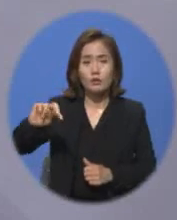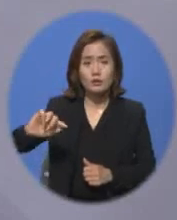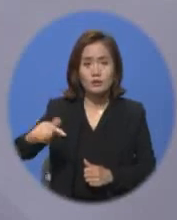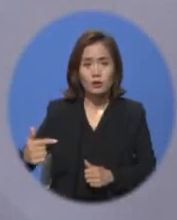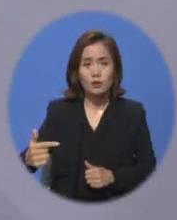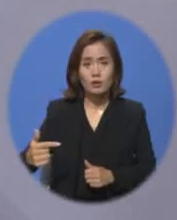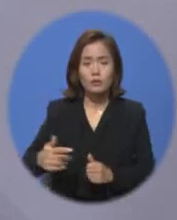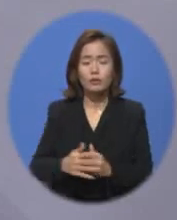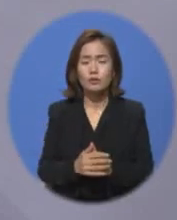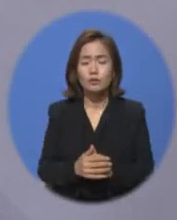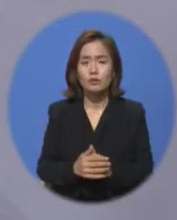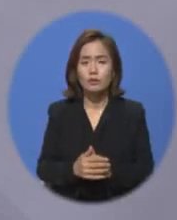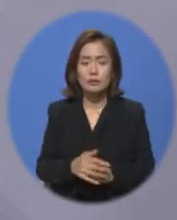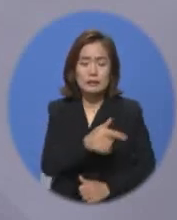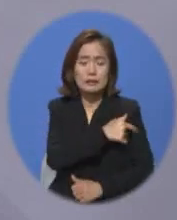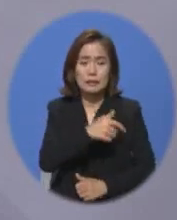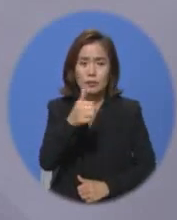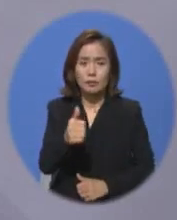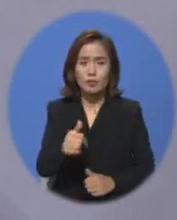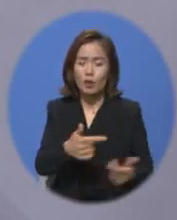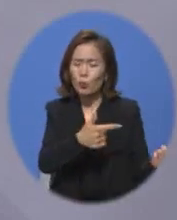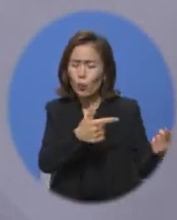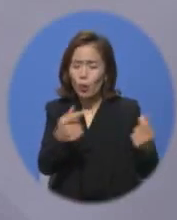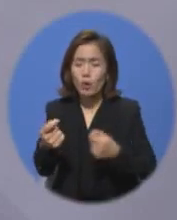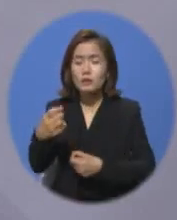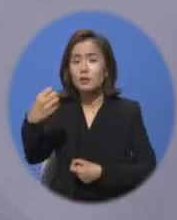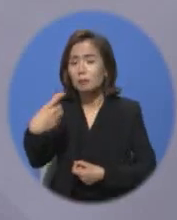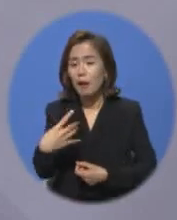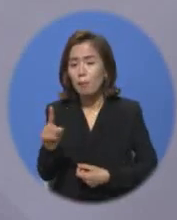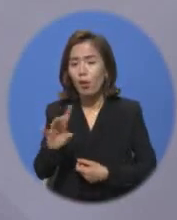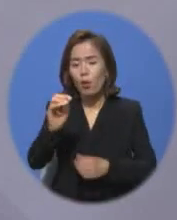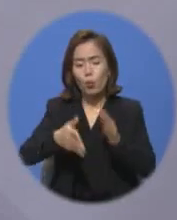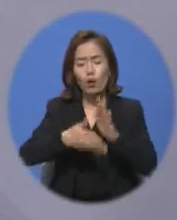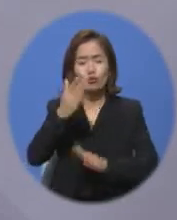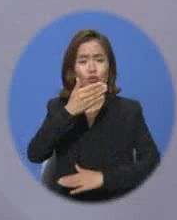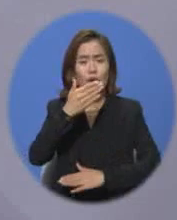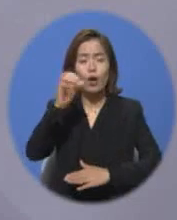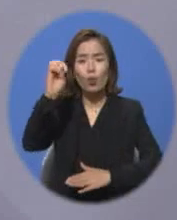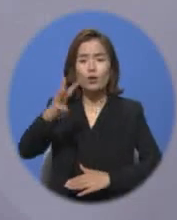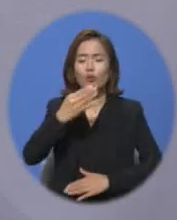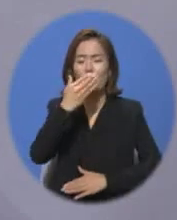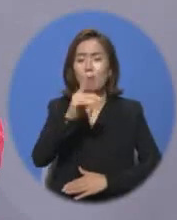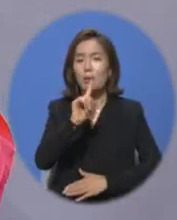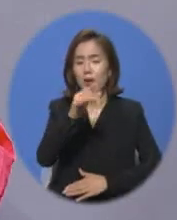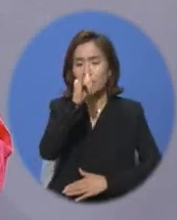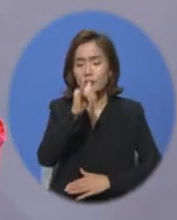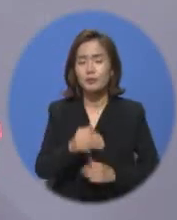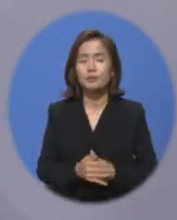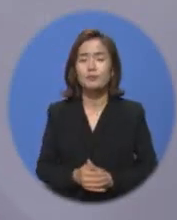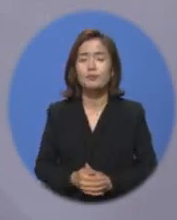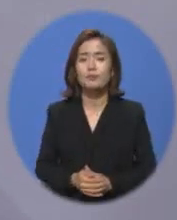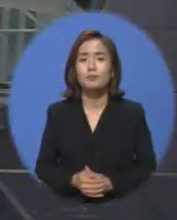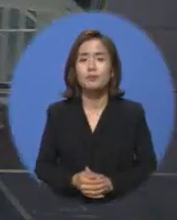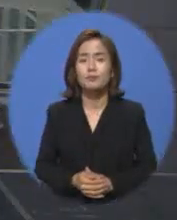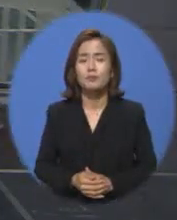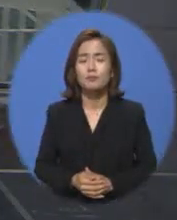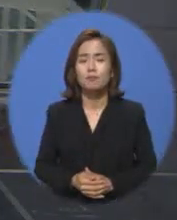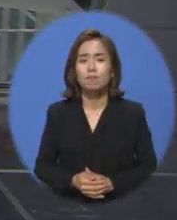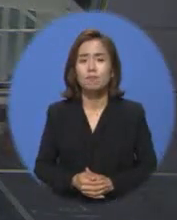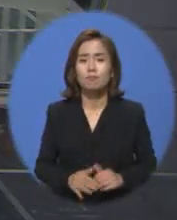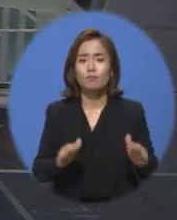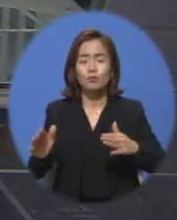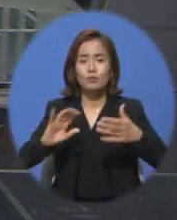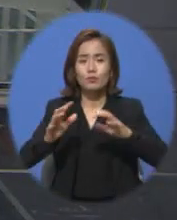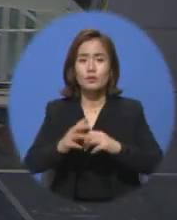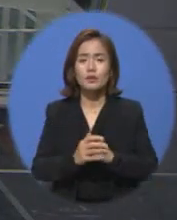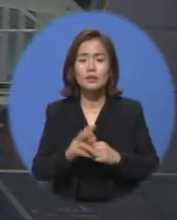상사방송안경전회장모두 광주가해낼수있다고한결같이외치고있다.네, 감사합니다.네 ,감사합니다.